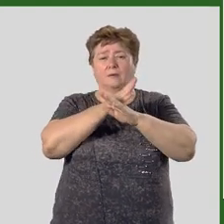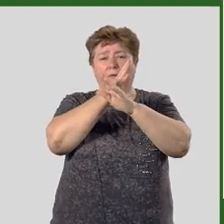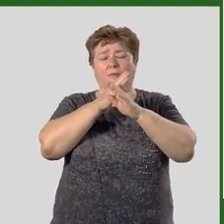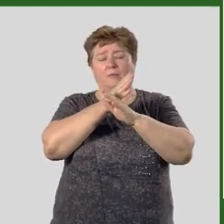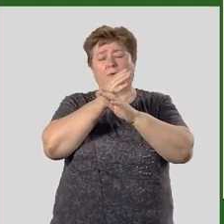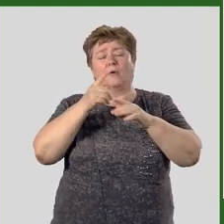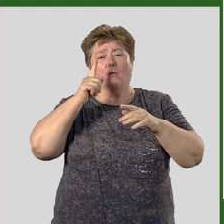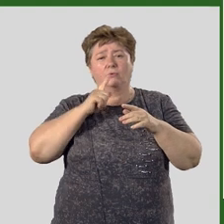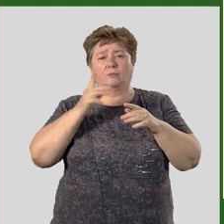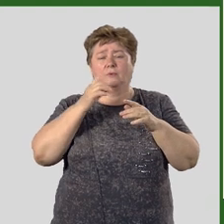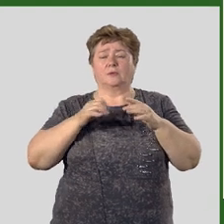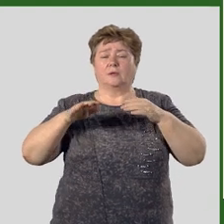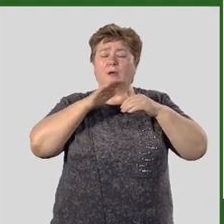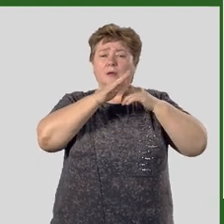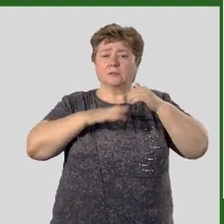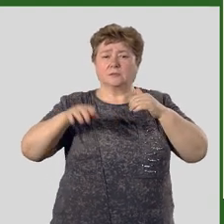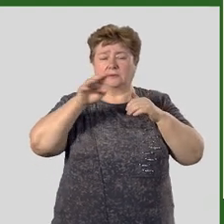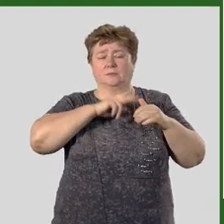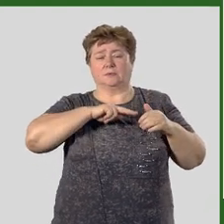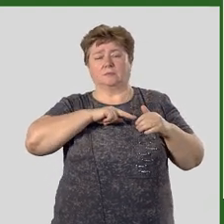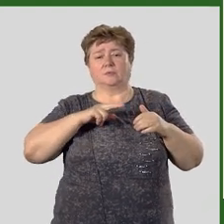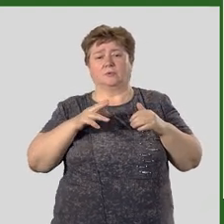участках, удобных для земледелия.